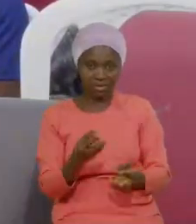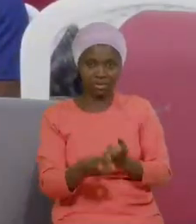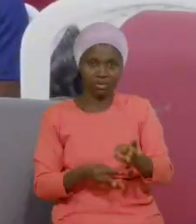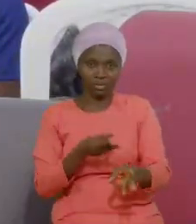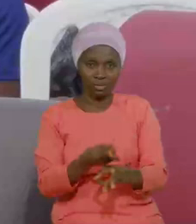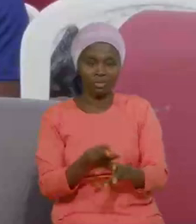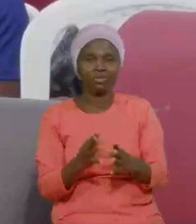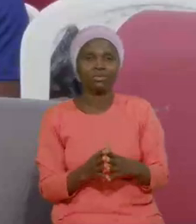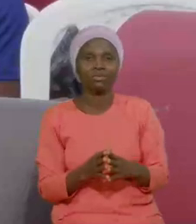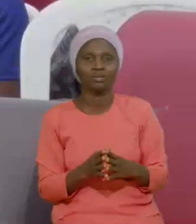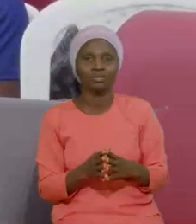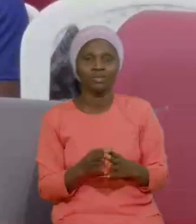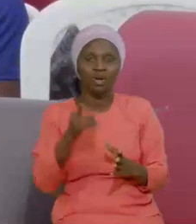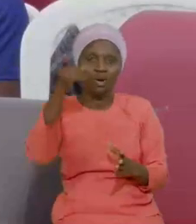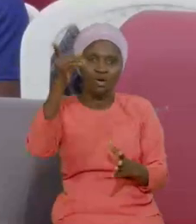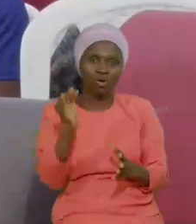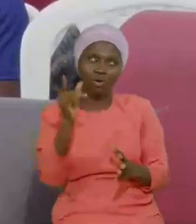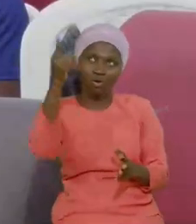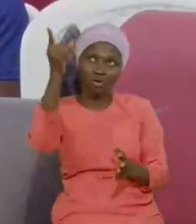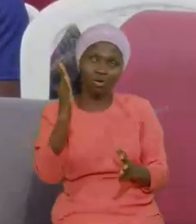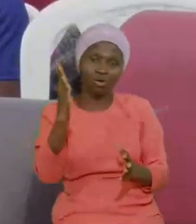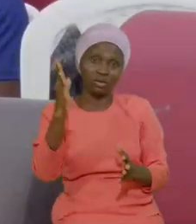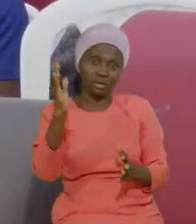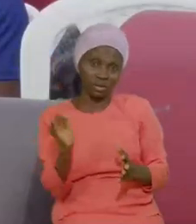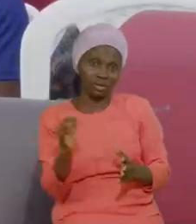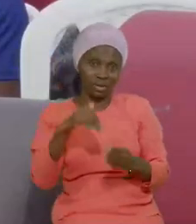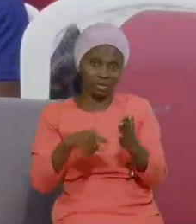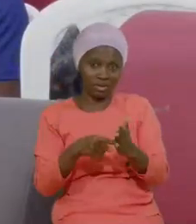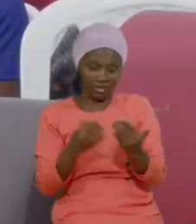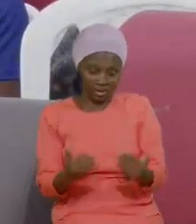Et dans la piété, dans le siècle présent.